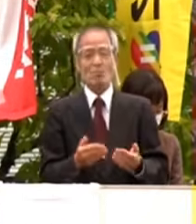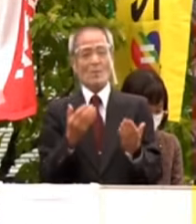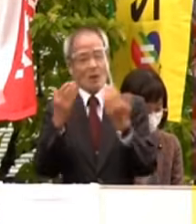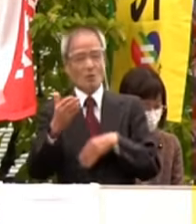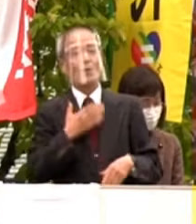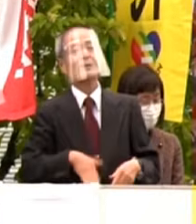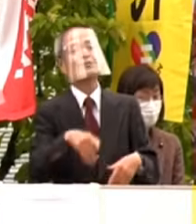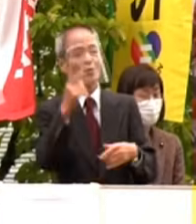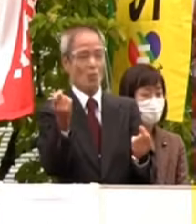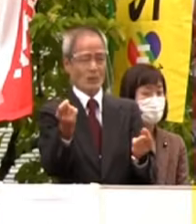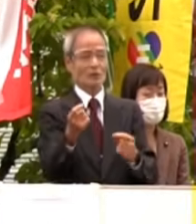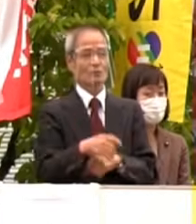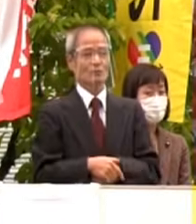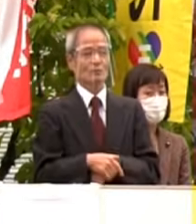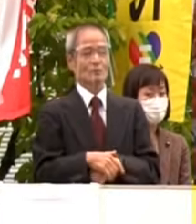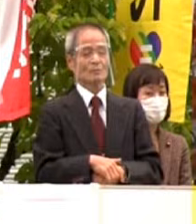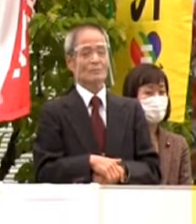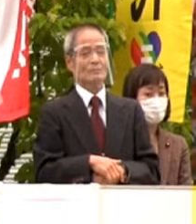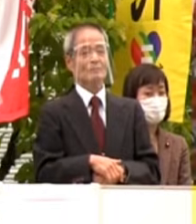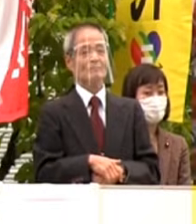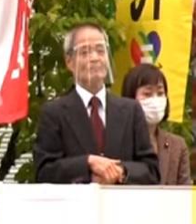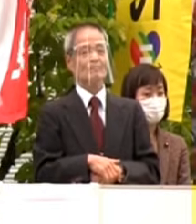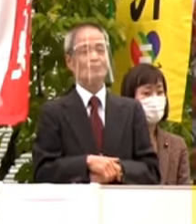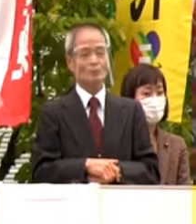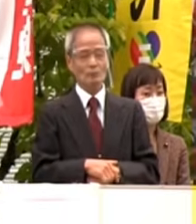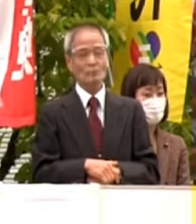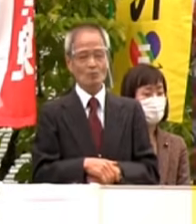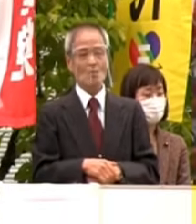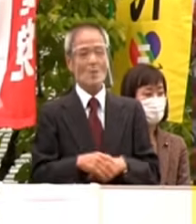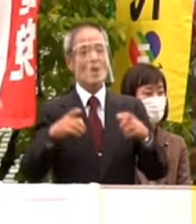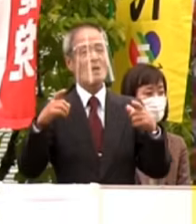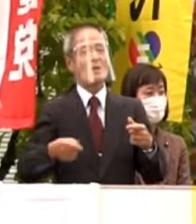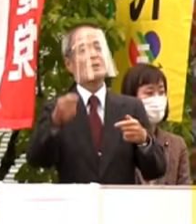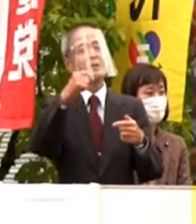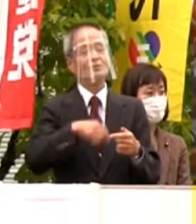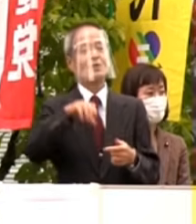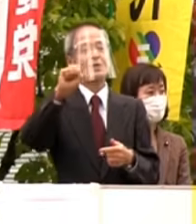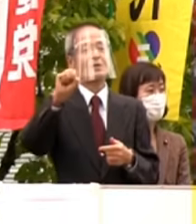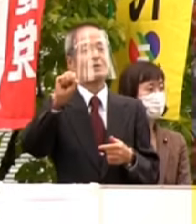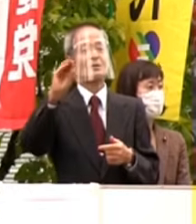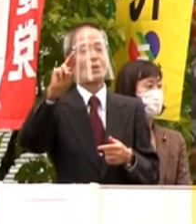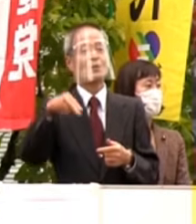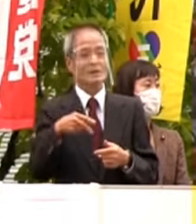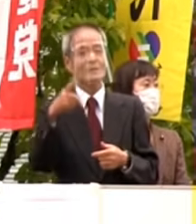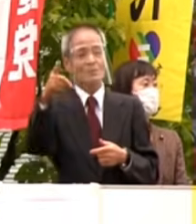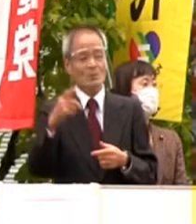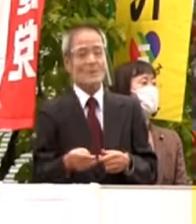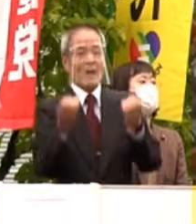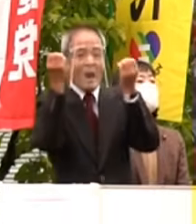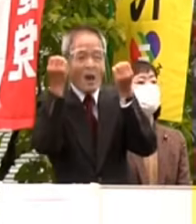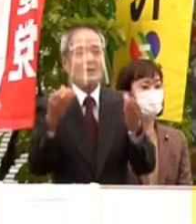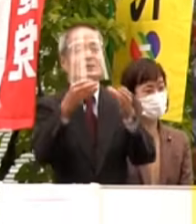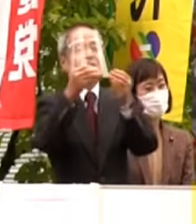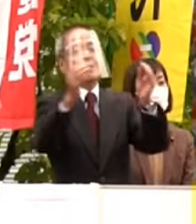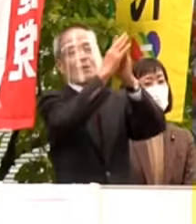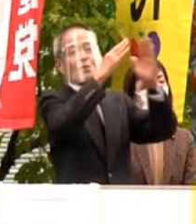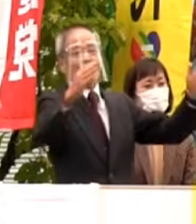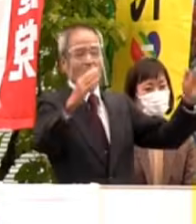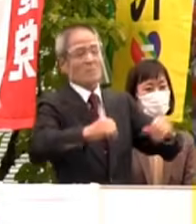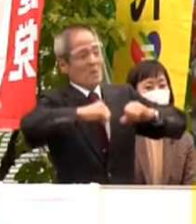うか。この問題も池内沙織さんに新しい国会で頑張ってもらおうじゃないです